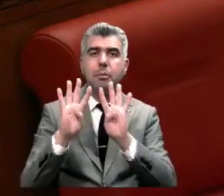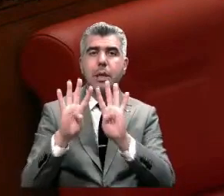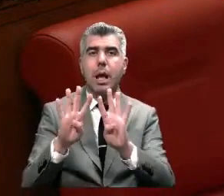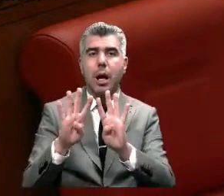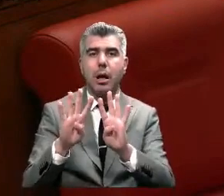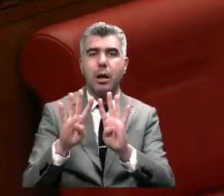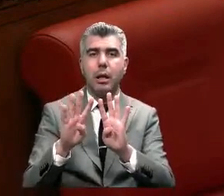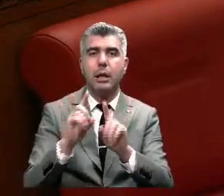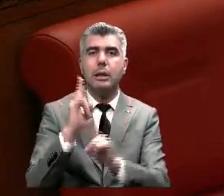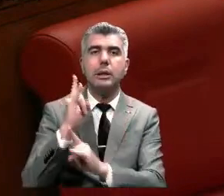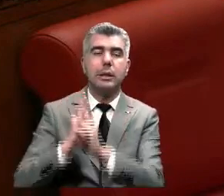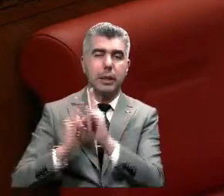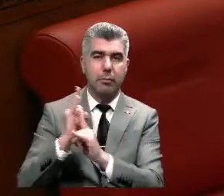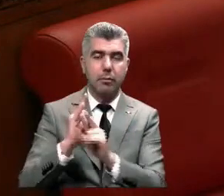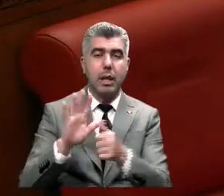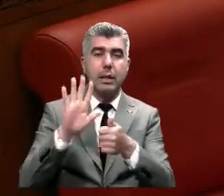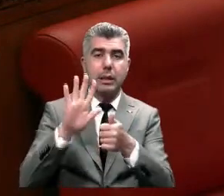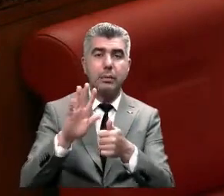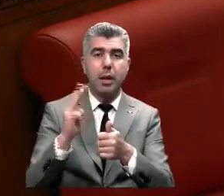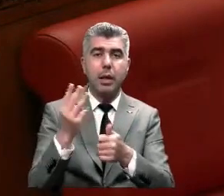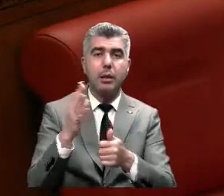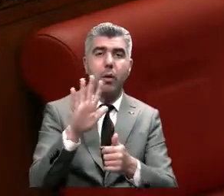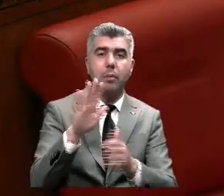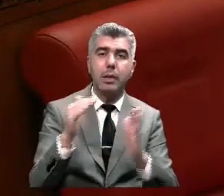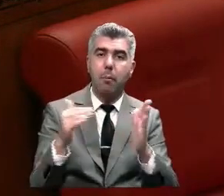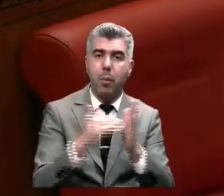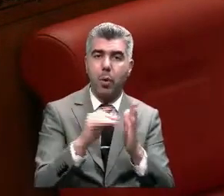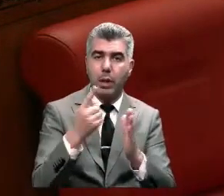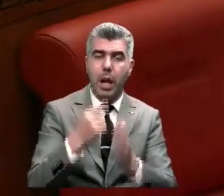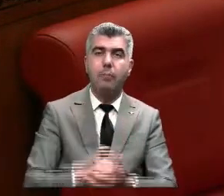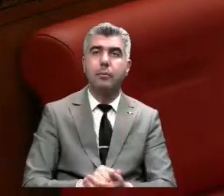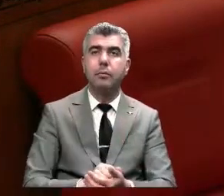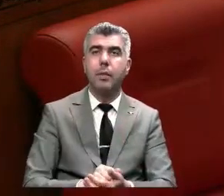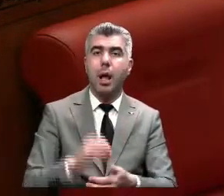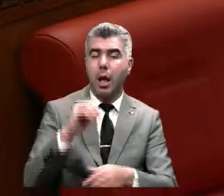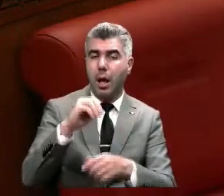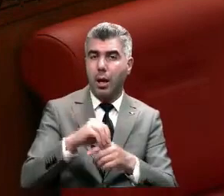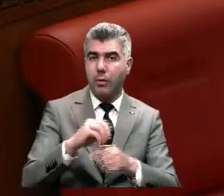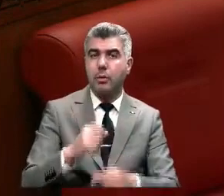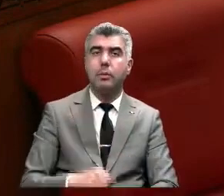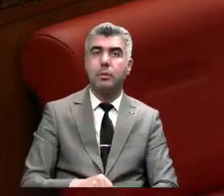المساجد التاريخية بكلفة 653 مليون درهم، مباشرة